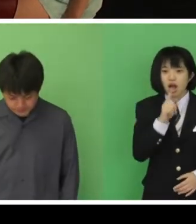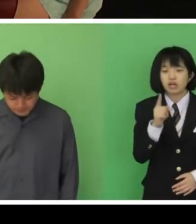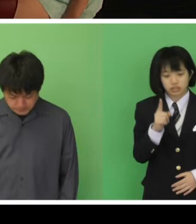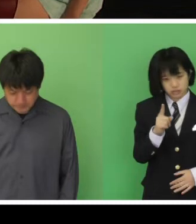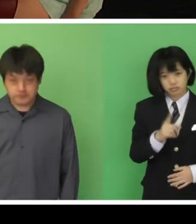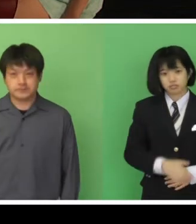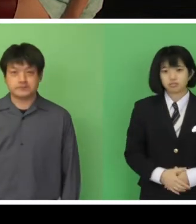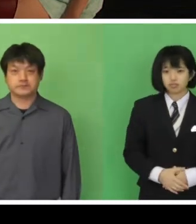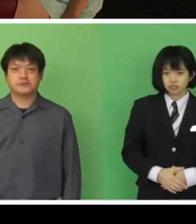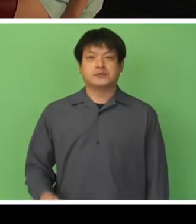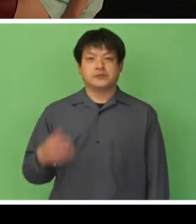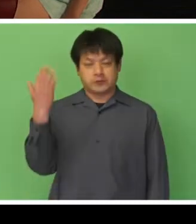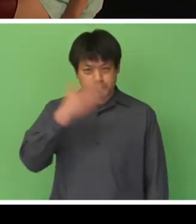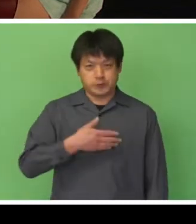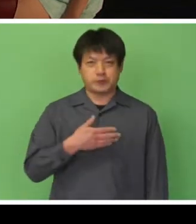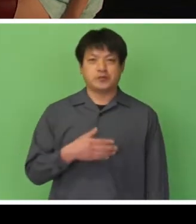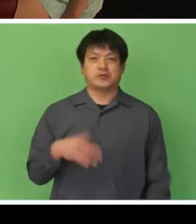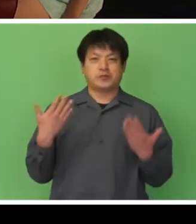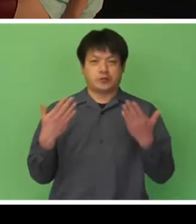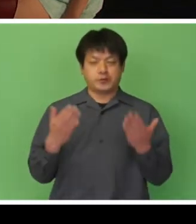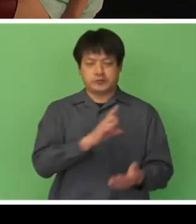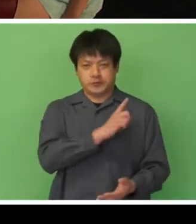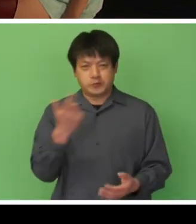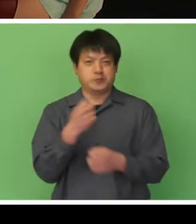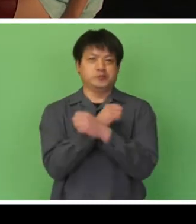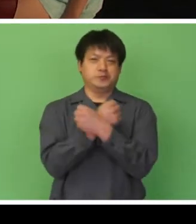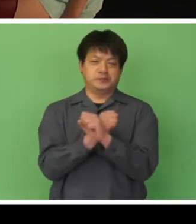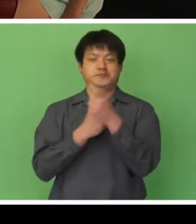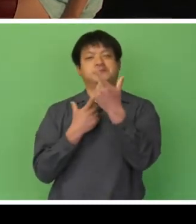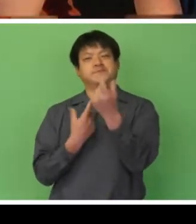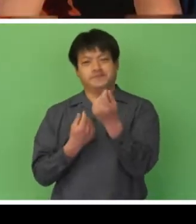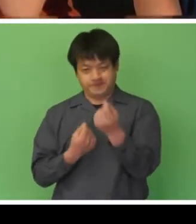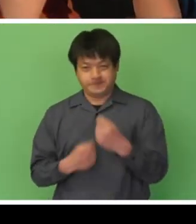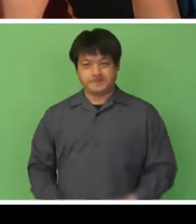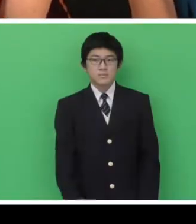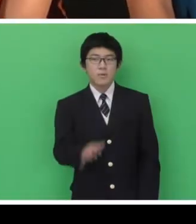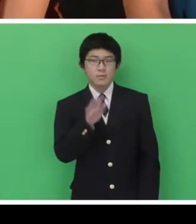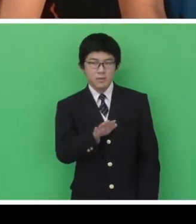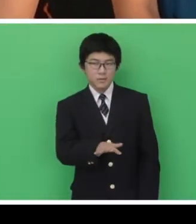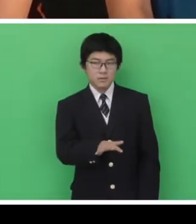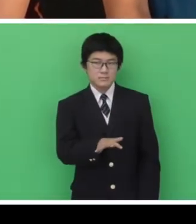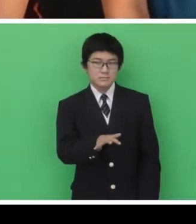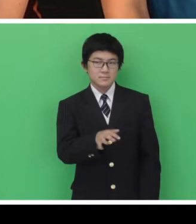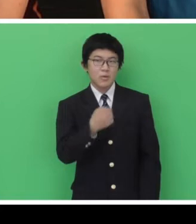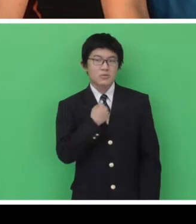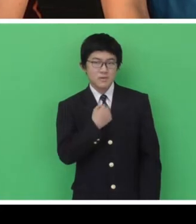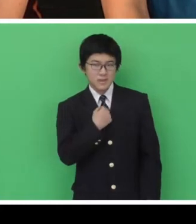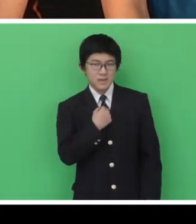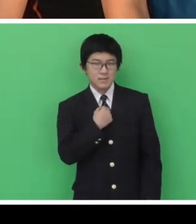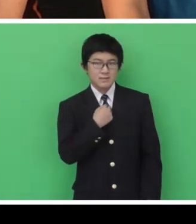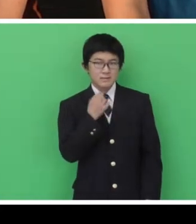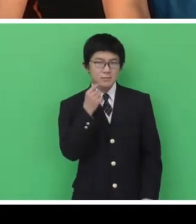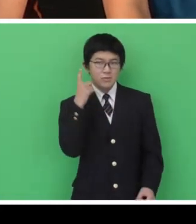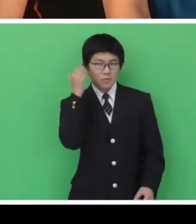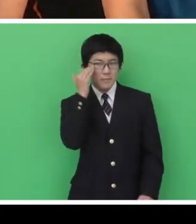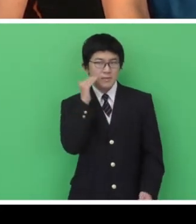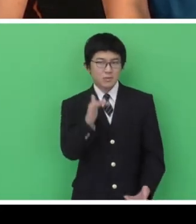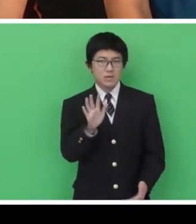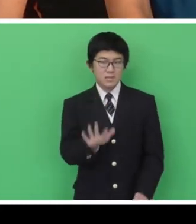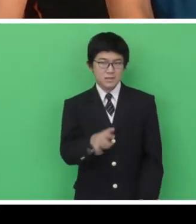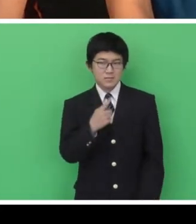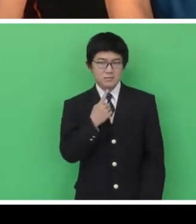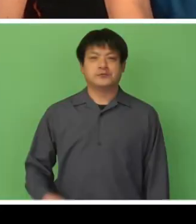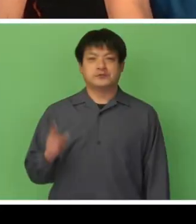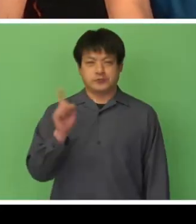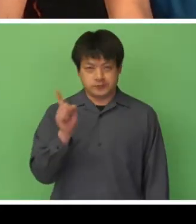話。 学校もいろいろ工夫しとったんやな。 ばあちゃんばあちゃん、僕ね、ちょっと困ったことがあ